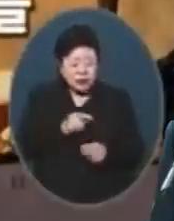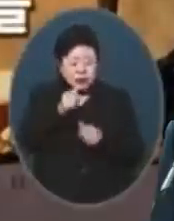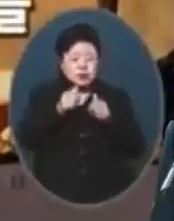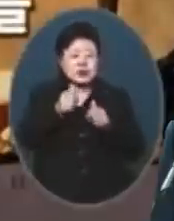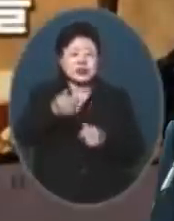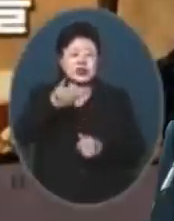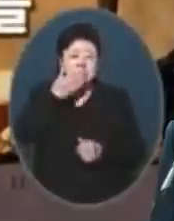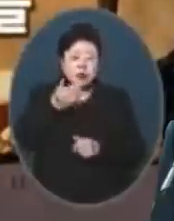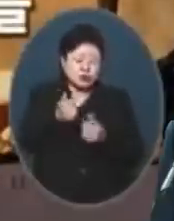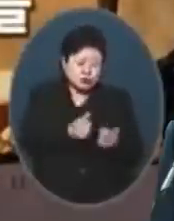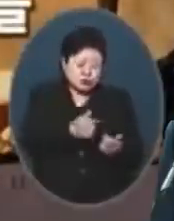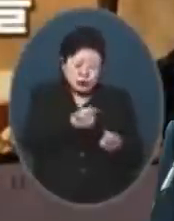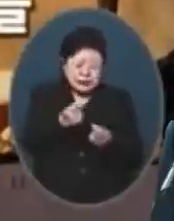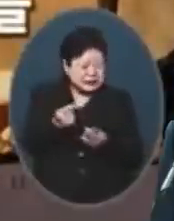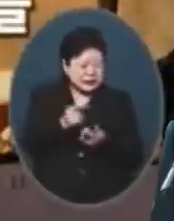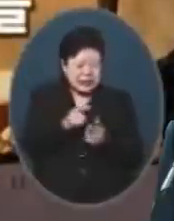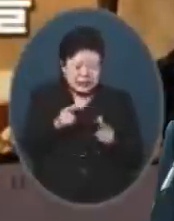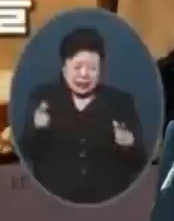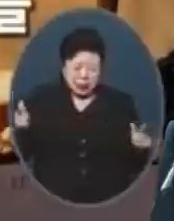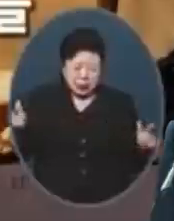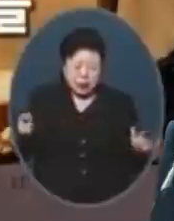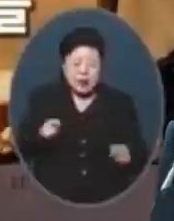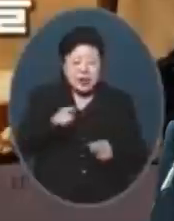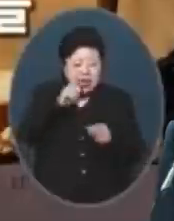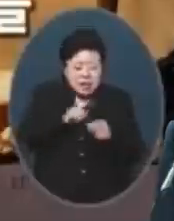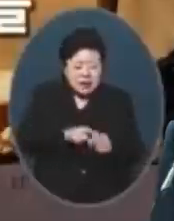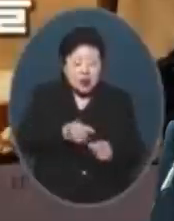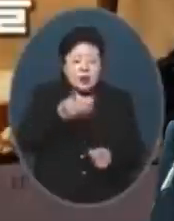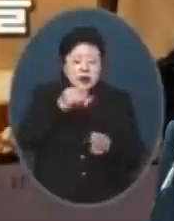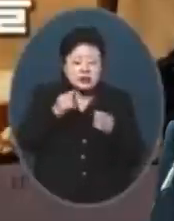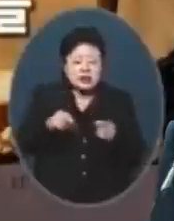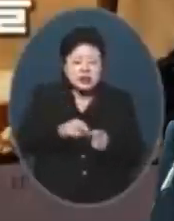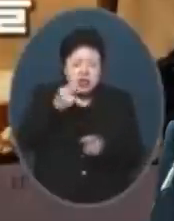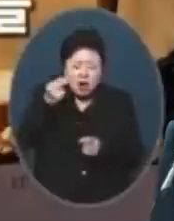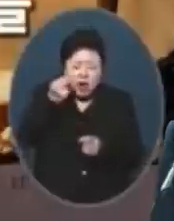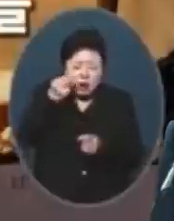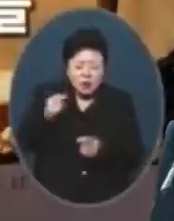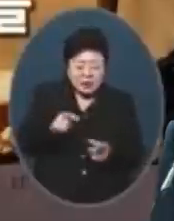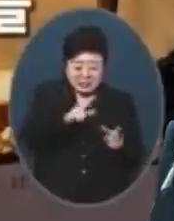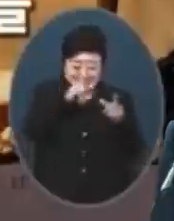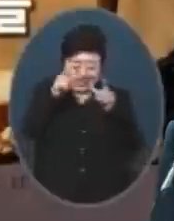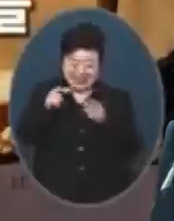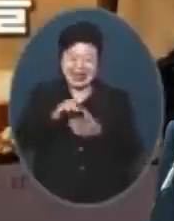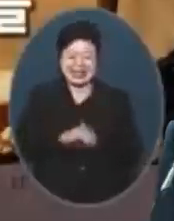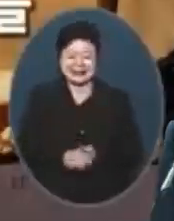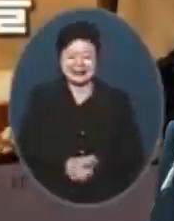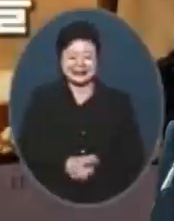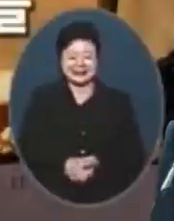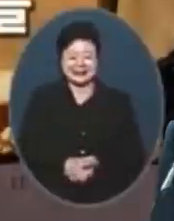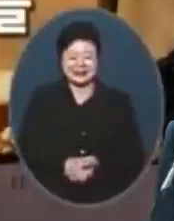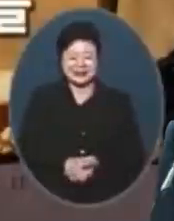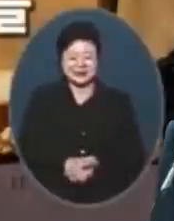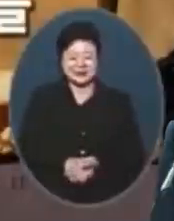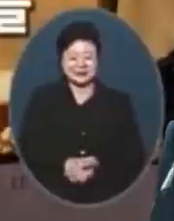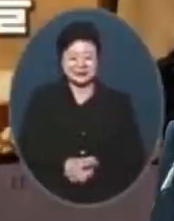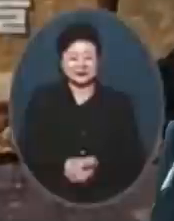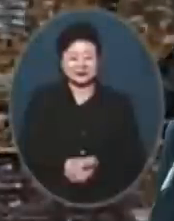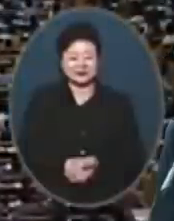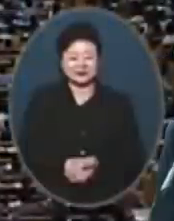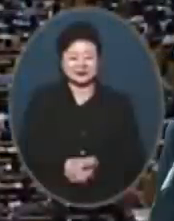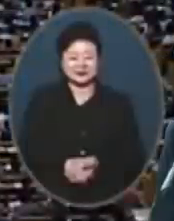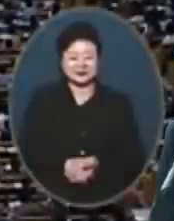떡이니 조상들이 먹고도 죽은 것과 같지 아니하여 이 떡을 먹는 자는 영원히 살리라.